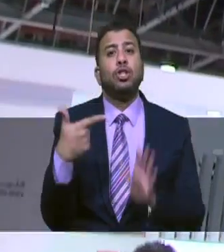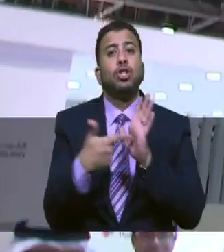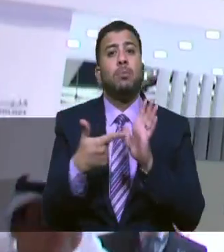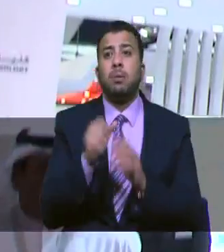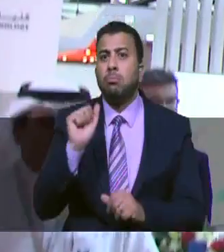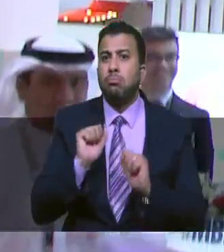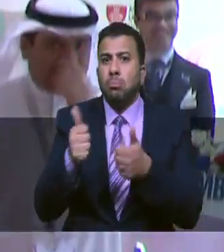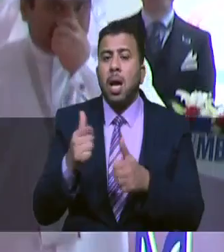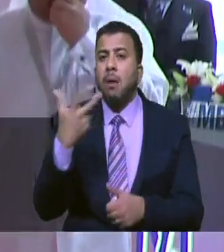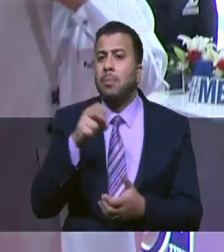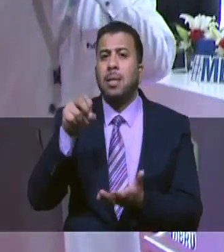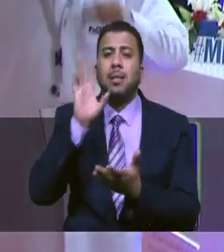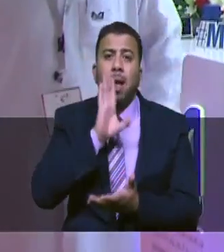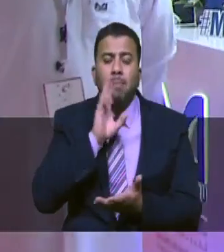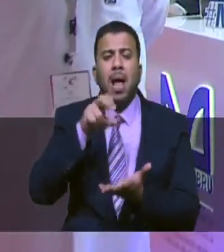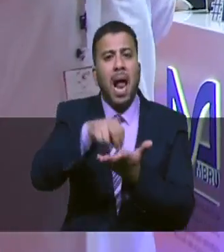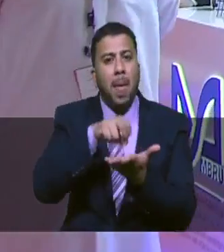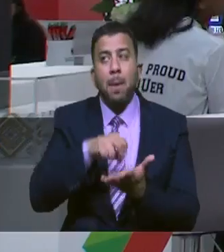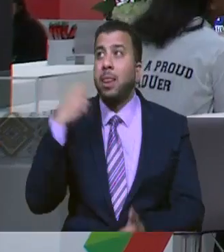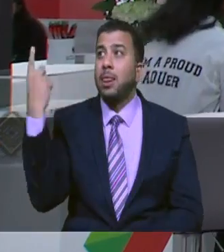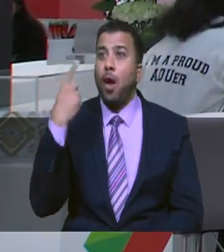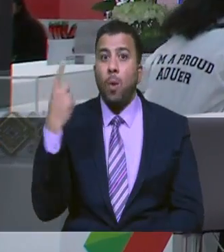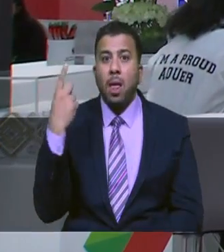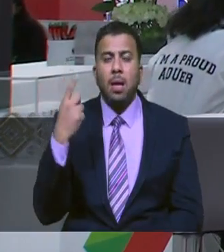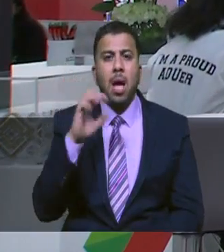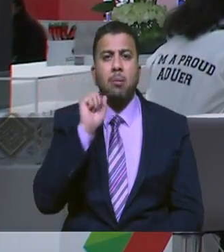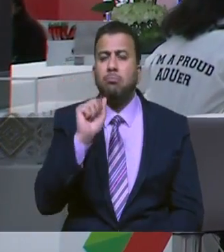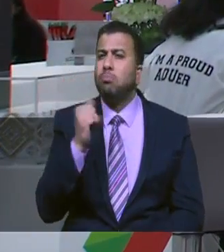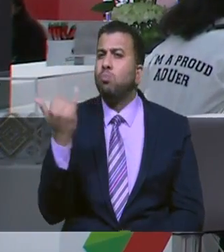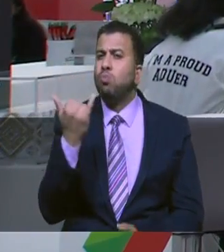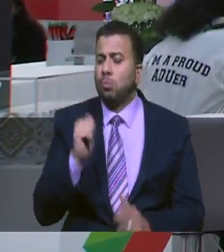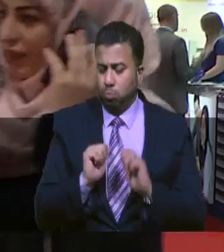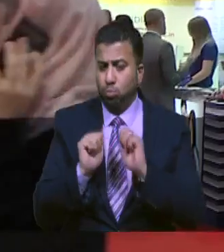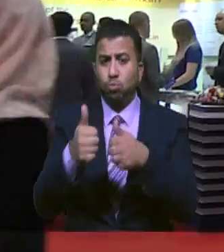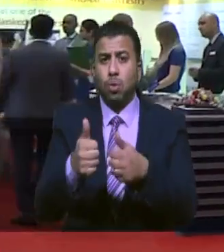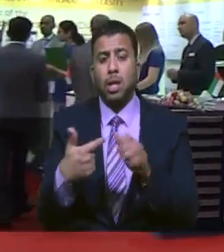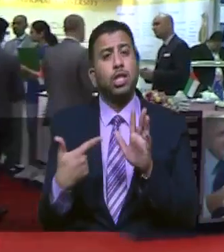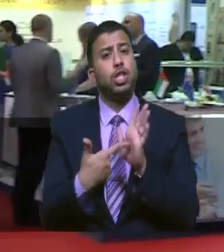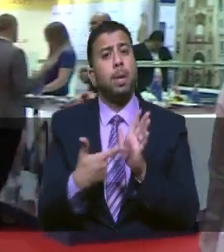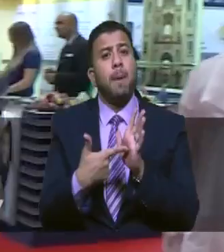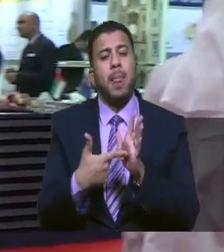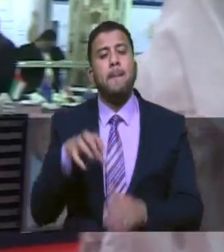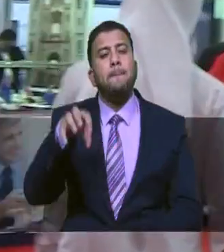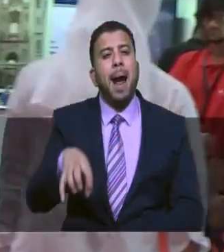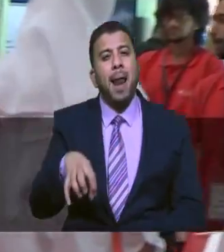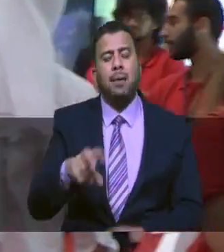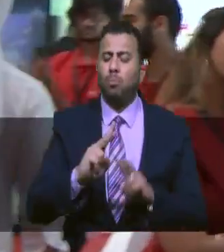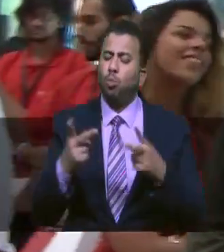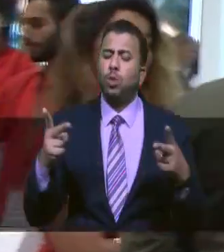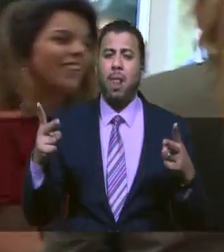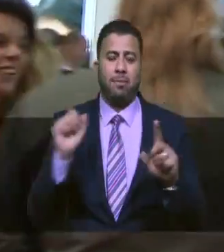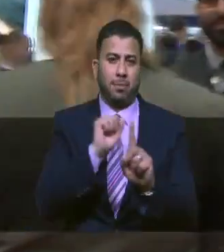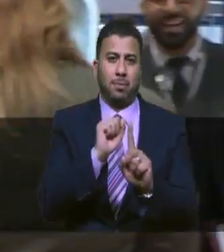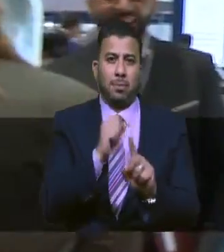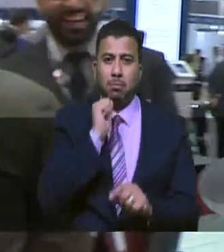تعليمية وإقليمية ودولية، تبرز من خلالها مشاركة الجامعات المحلية بمختلف